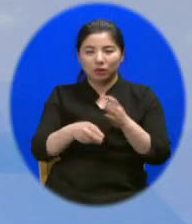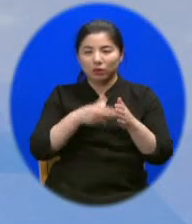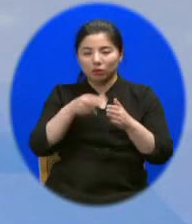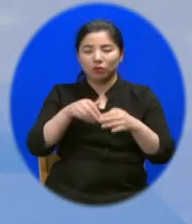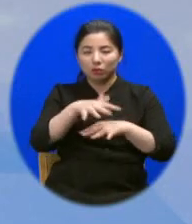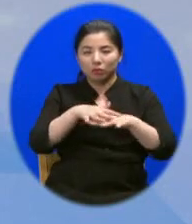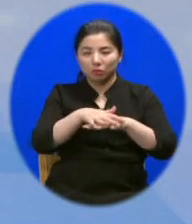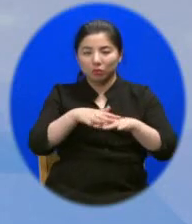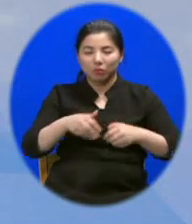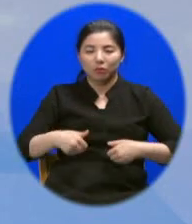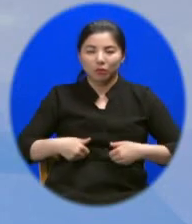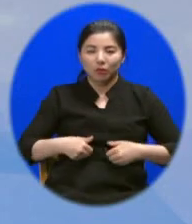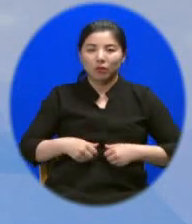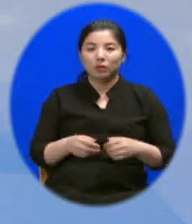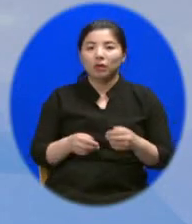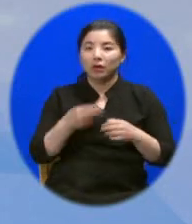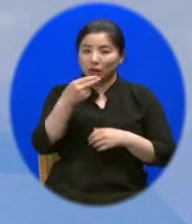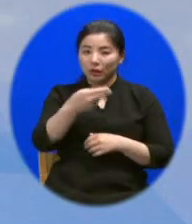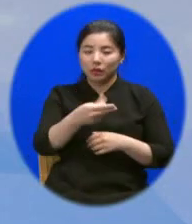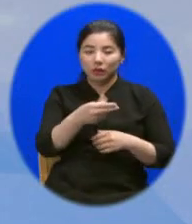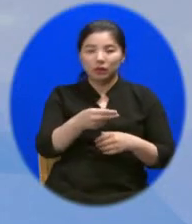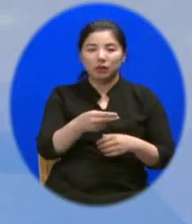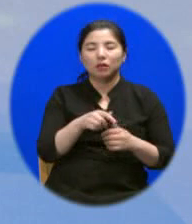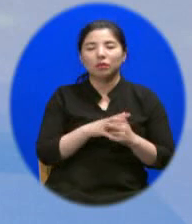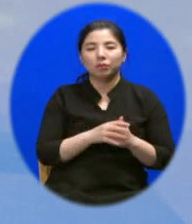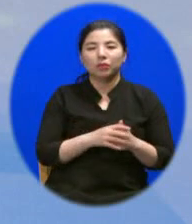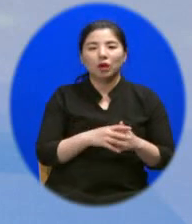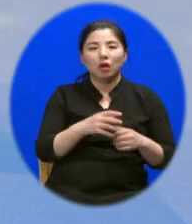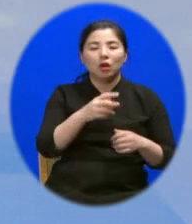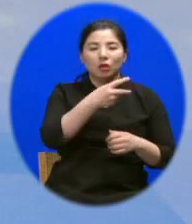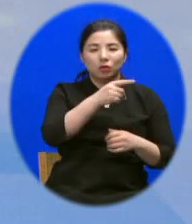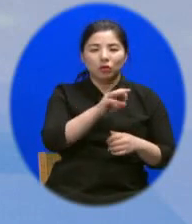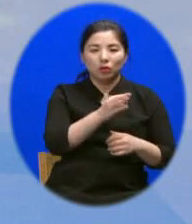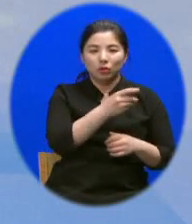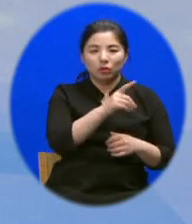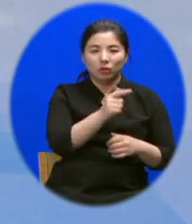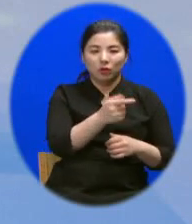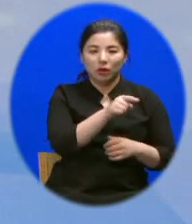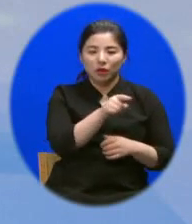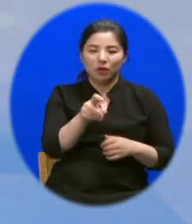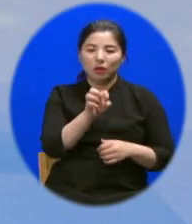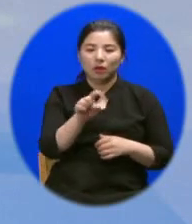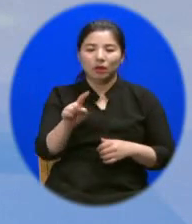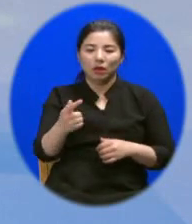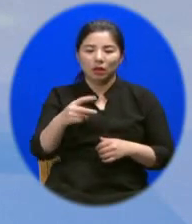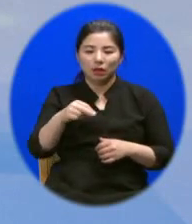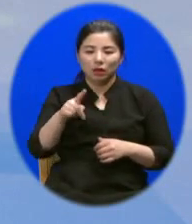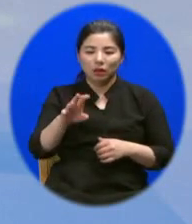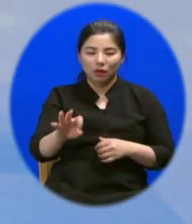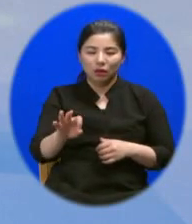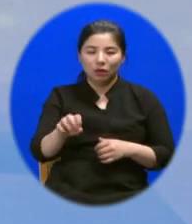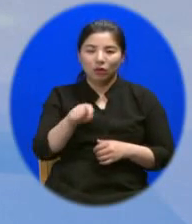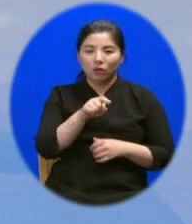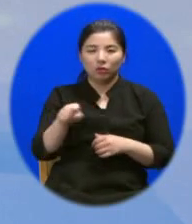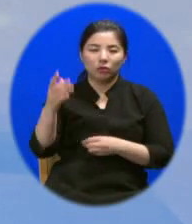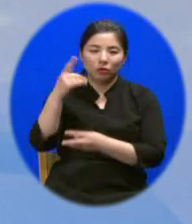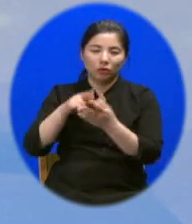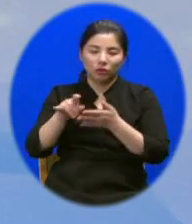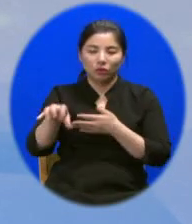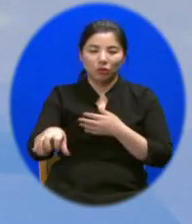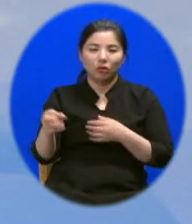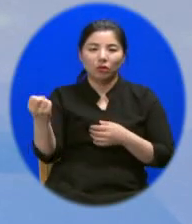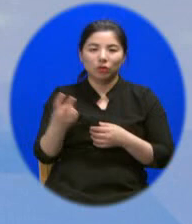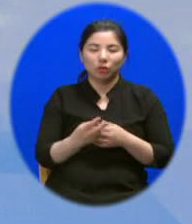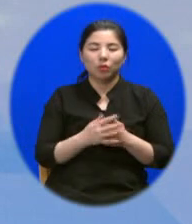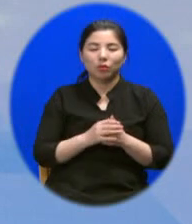아시다시피 체험 철도망 안통 탄에서 안성을 거쳐서 청주 공항 있는 쏘 꺼내 육성과 수 3 에서 감곡 문경을 잇는